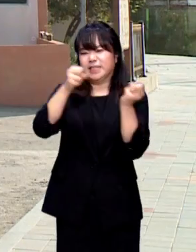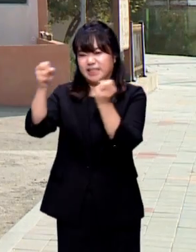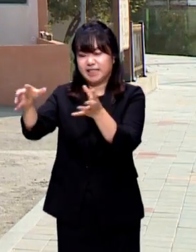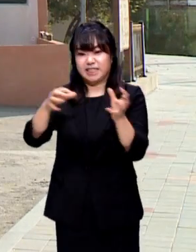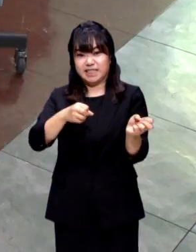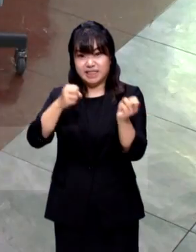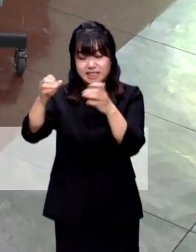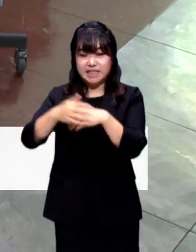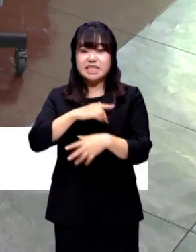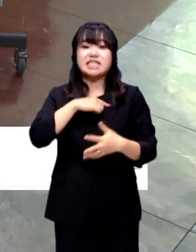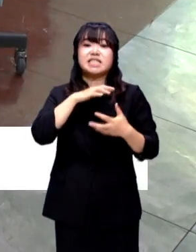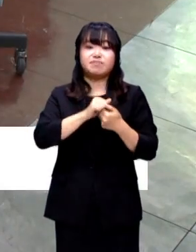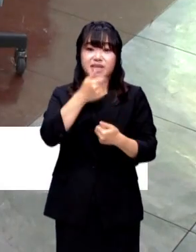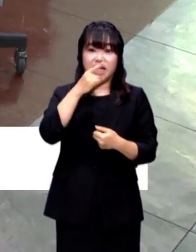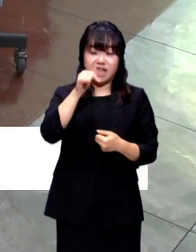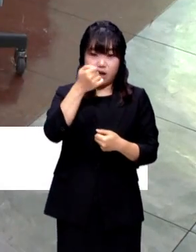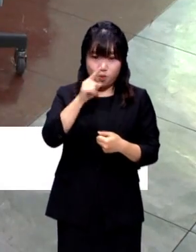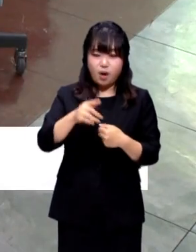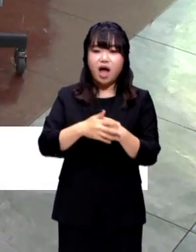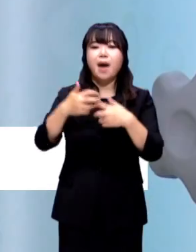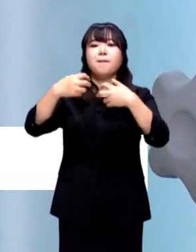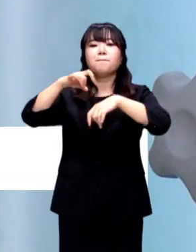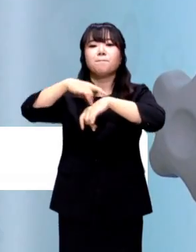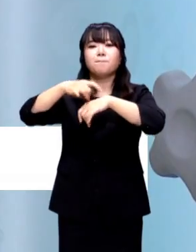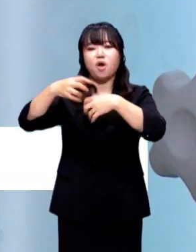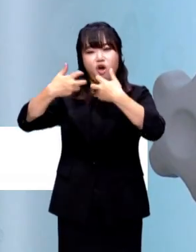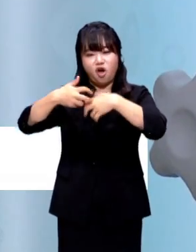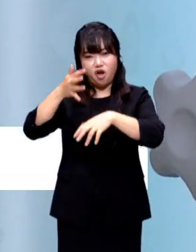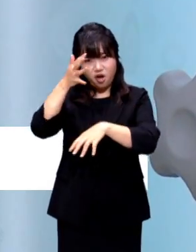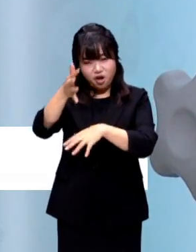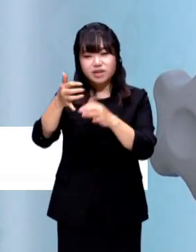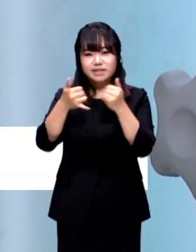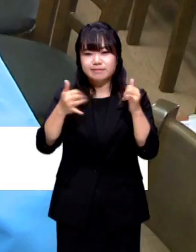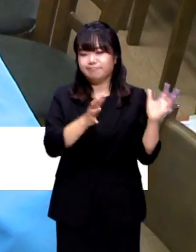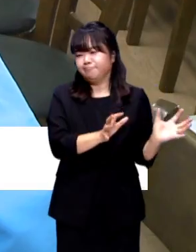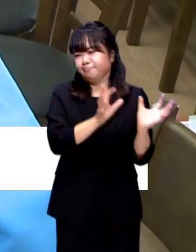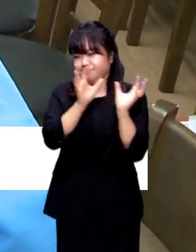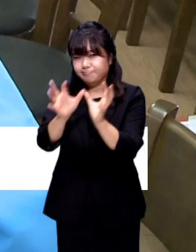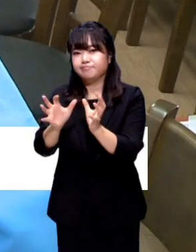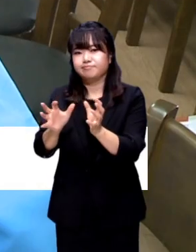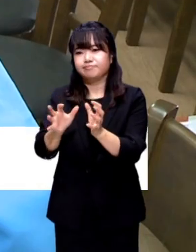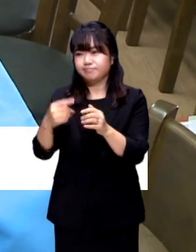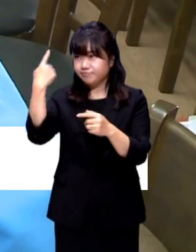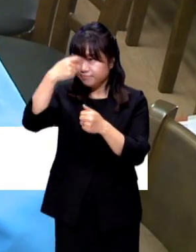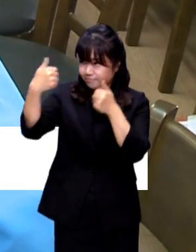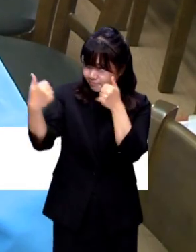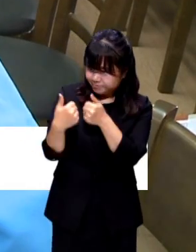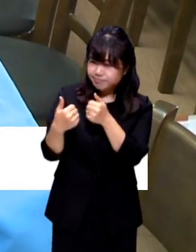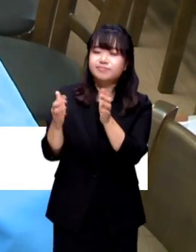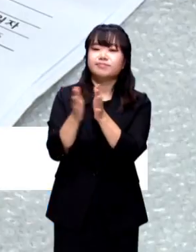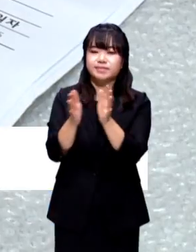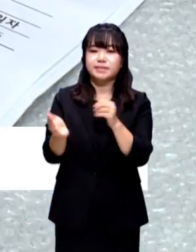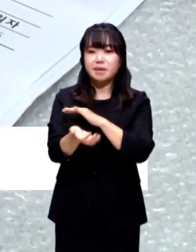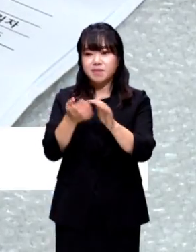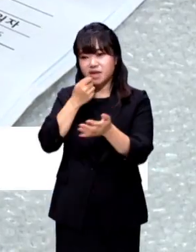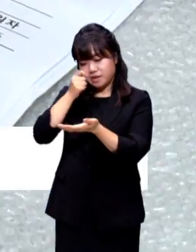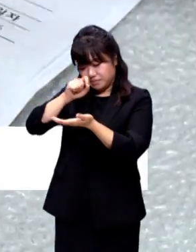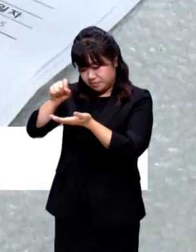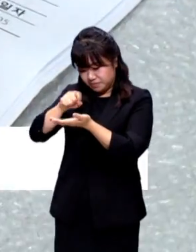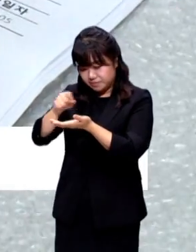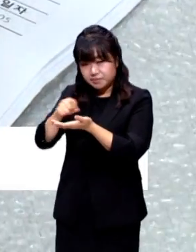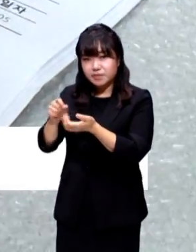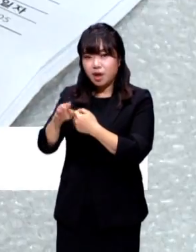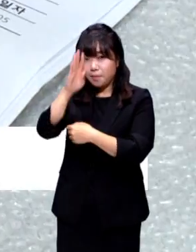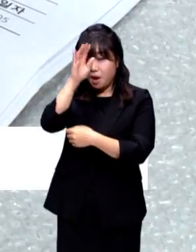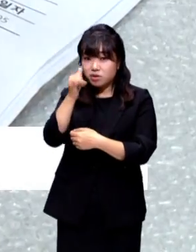심장내과, 정형외과 전문의들이 배치되고 본격적인 진료가 시작됩니다. 문진표 작성부터 질병